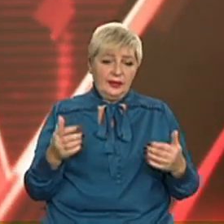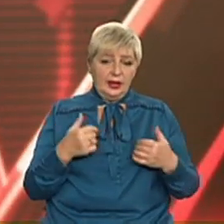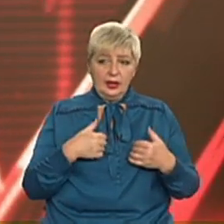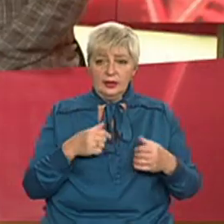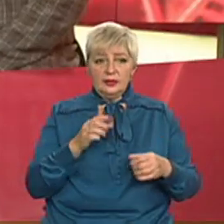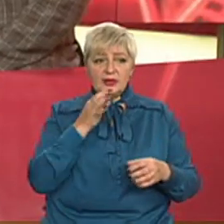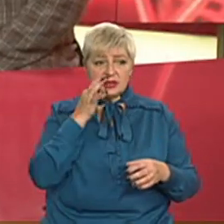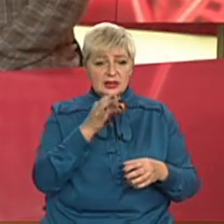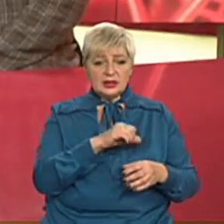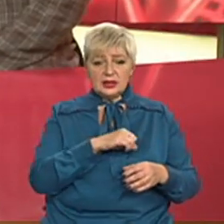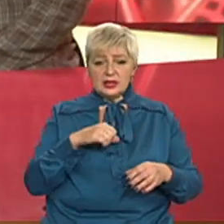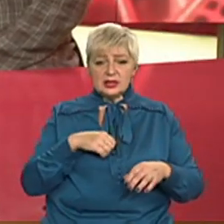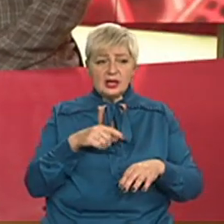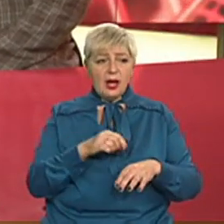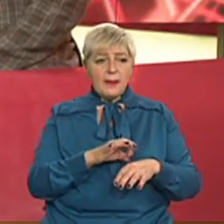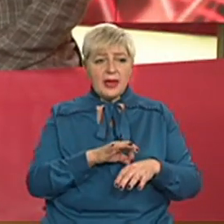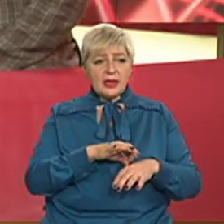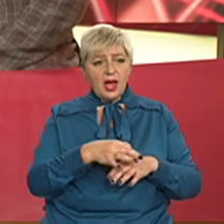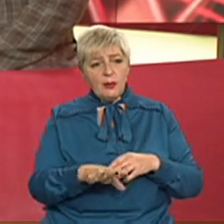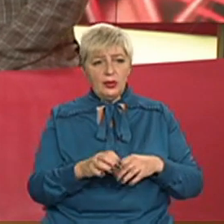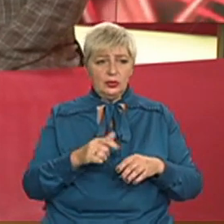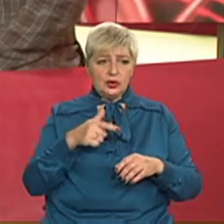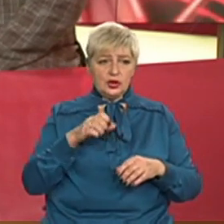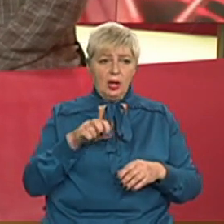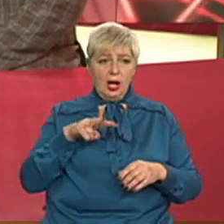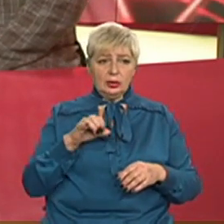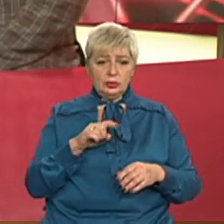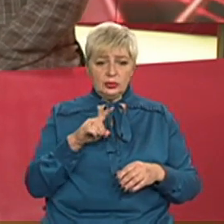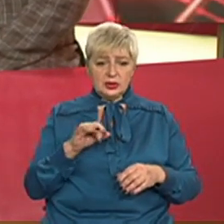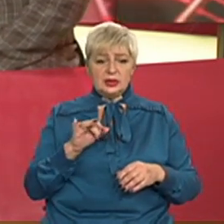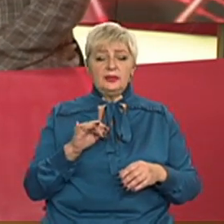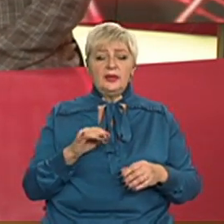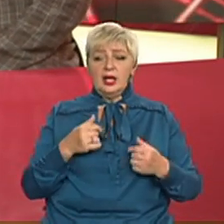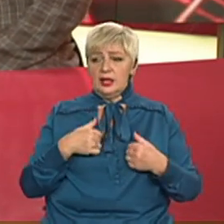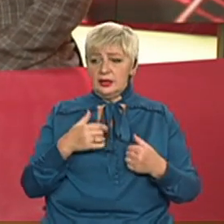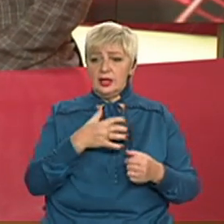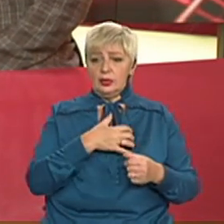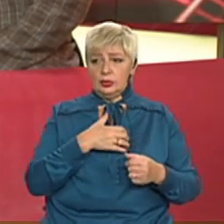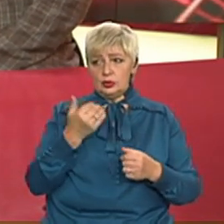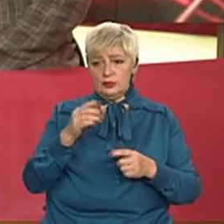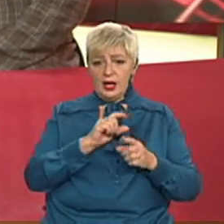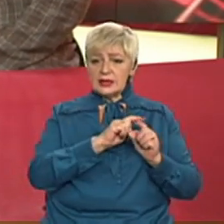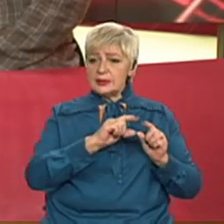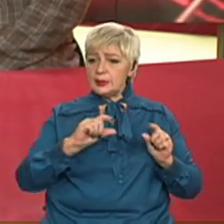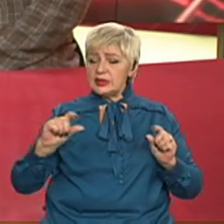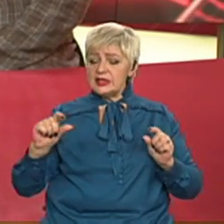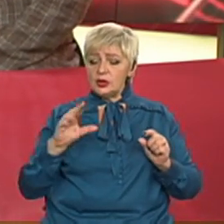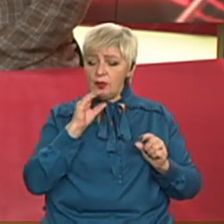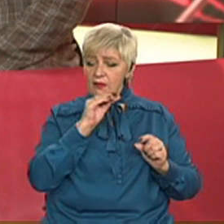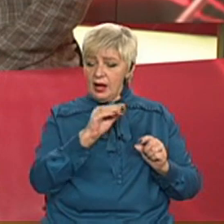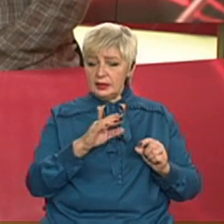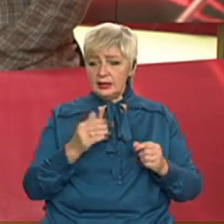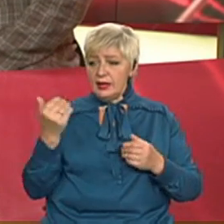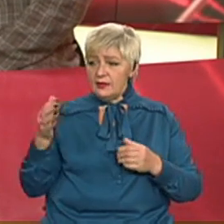такі найболючіші галузі, не лише у Дніпрі. Давайте, я хочу вас процитувати. В одному з інтерв'ю ви